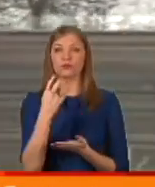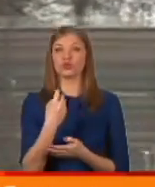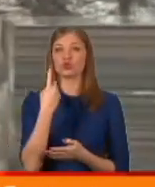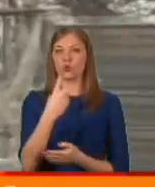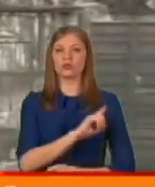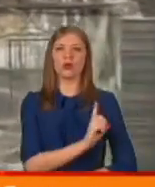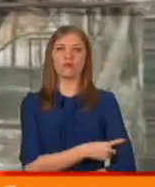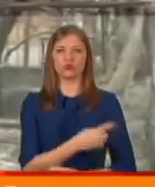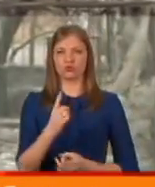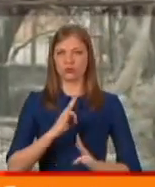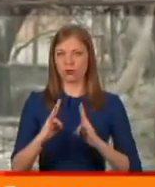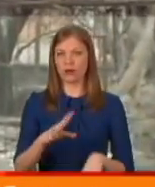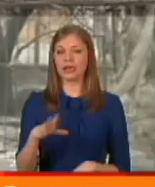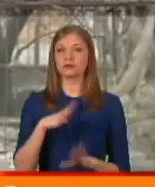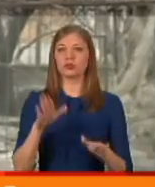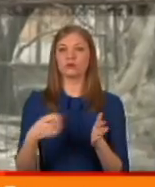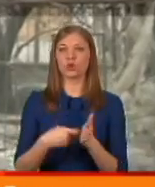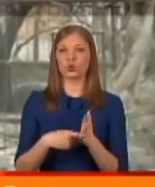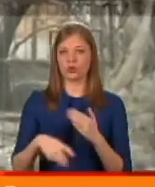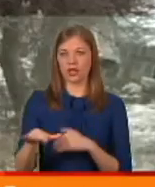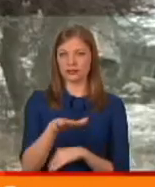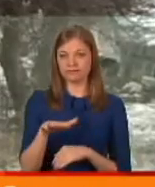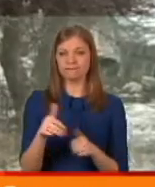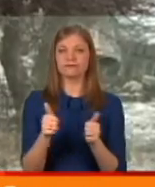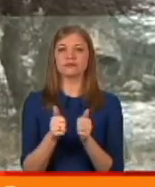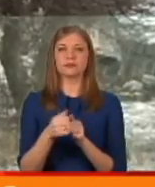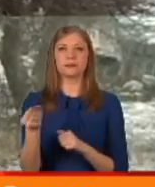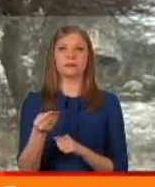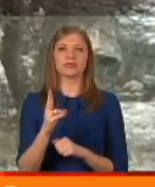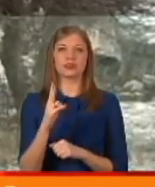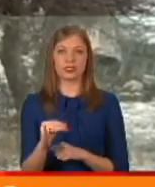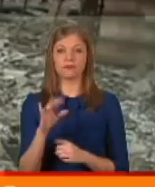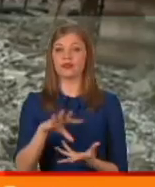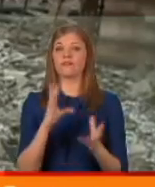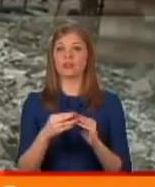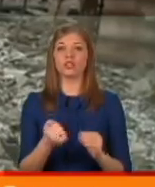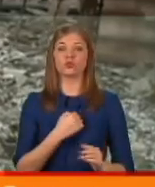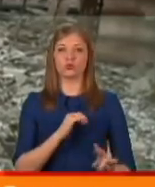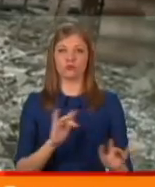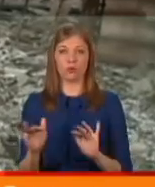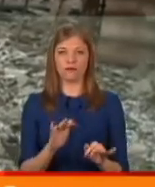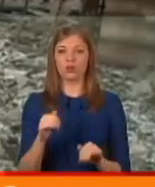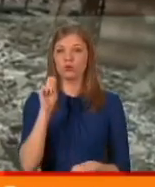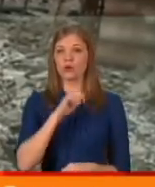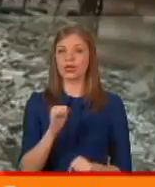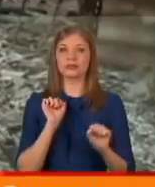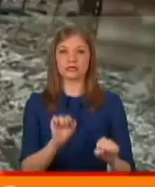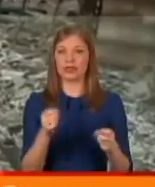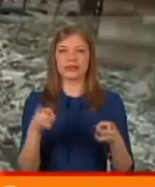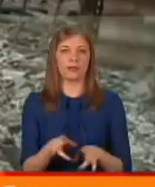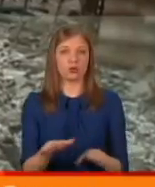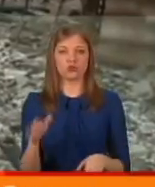одна потужна вогнева провокація сталася на Донецькій ділянці фронту в околицях Пісків. Унаслідок бойовищ українські захисники не